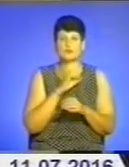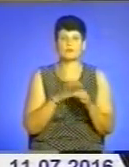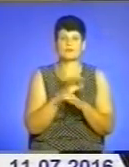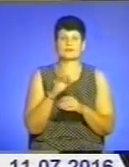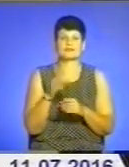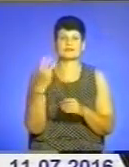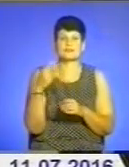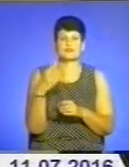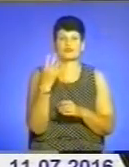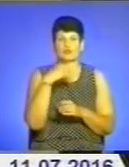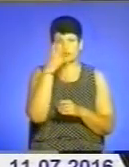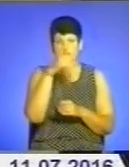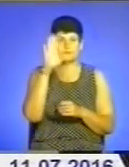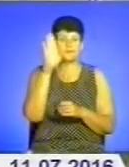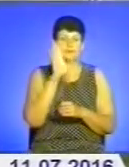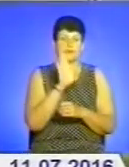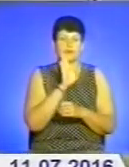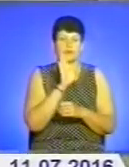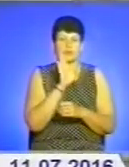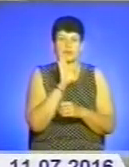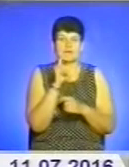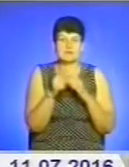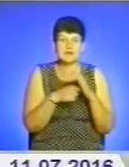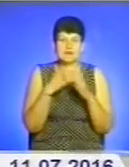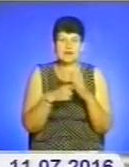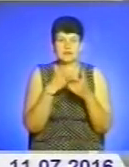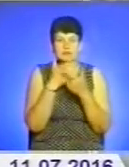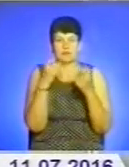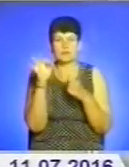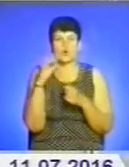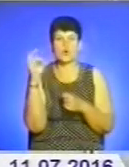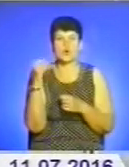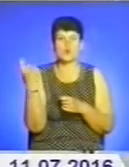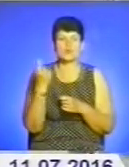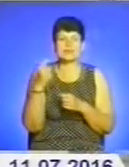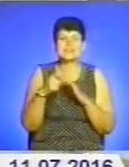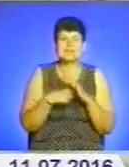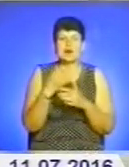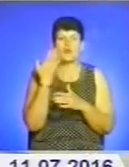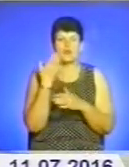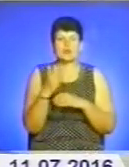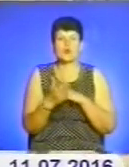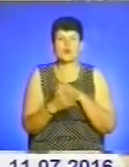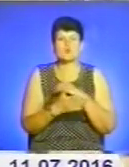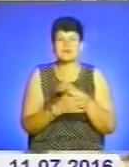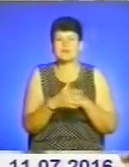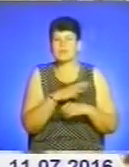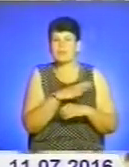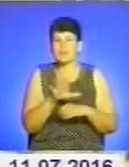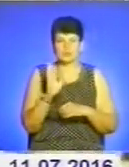31-річна тернополянка вивідувала інформацію про господарів, їхні статки, дізнавалася, коли останніх не буде вдома. А